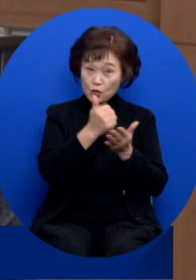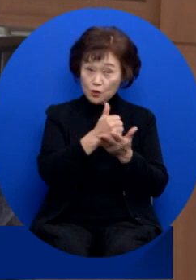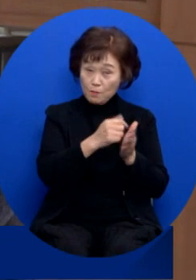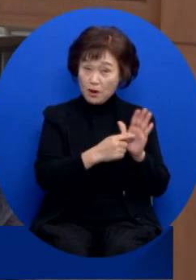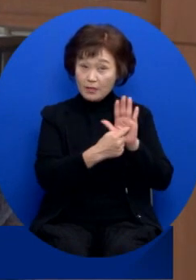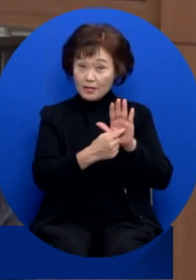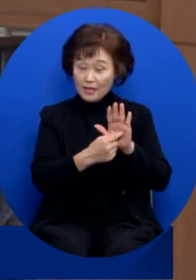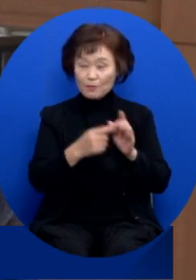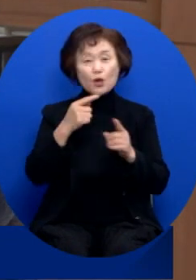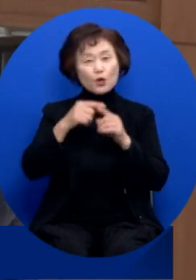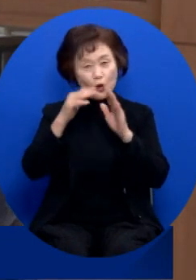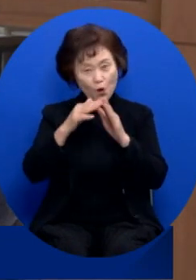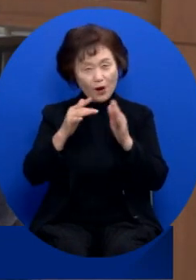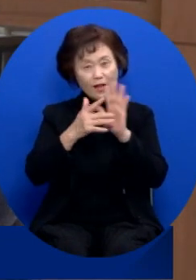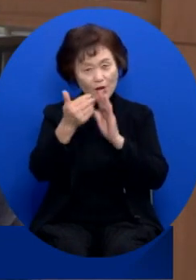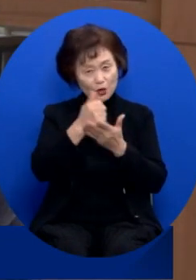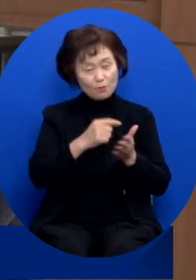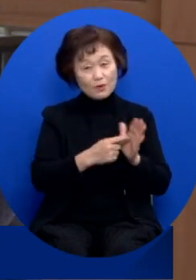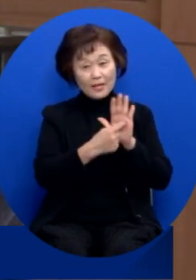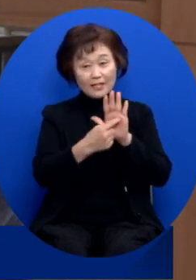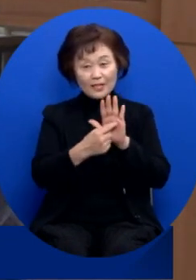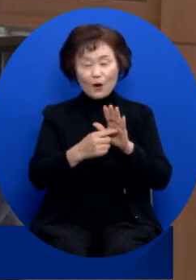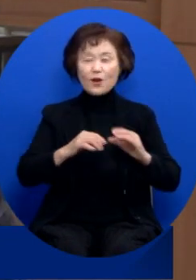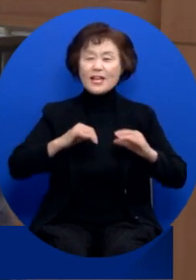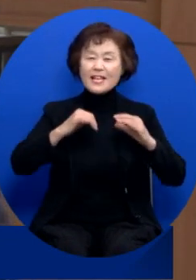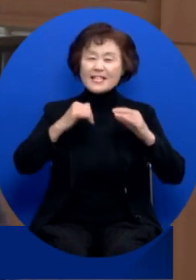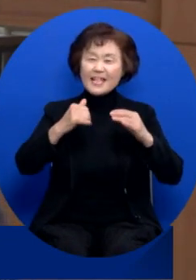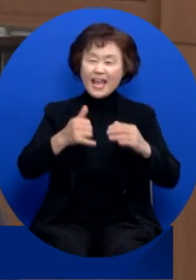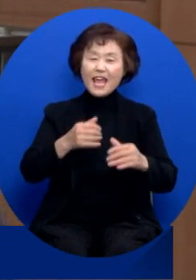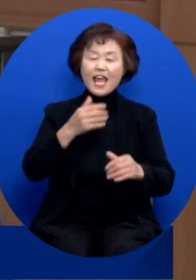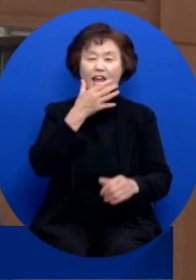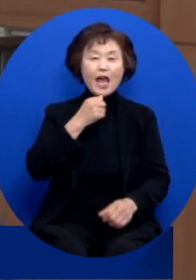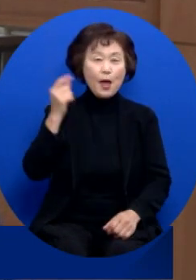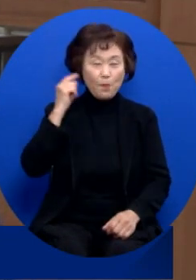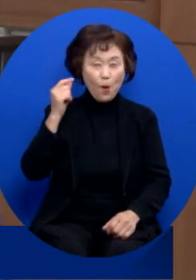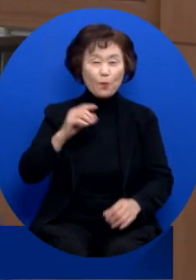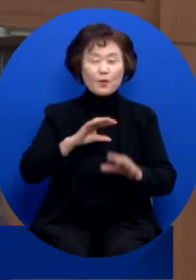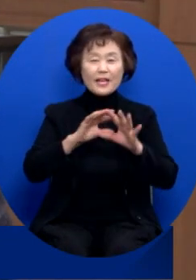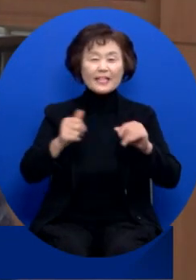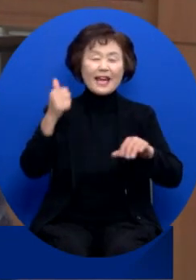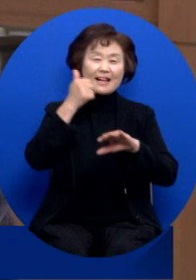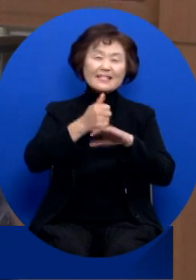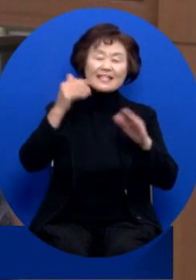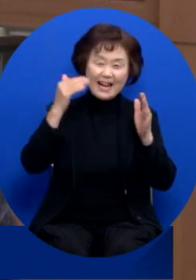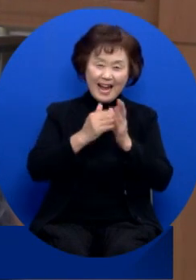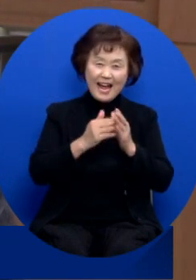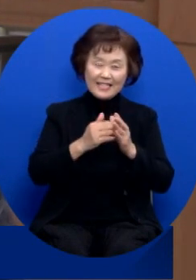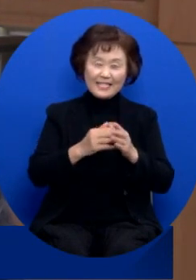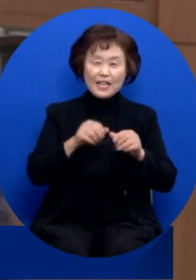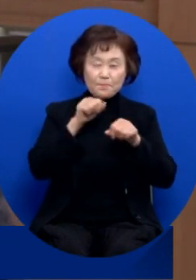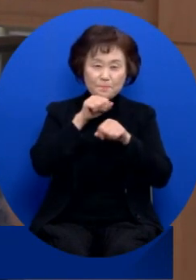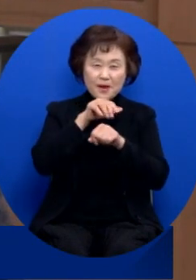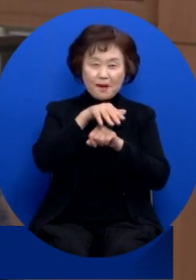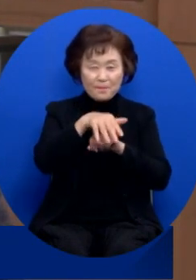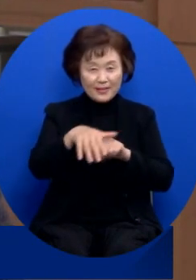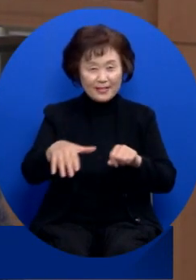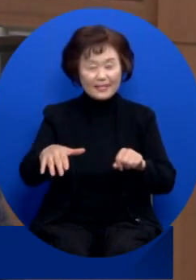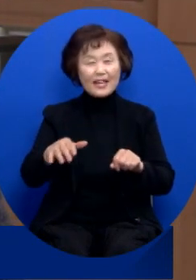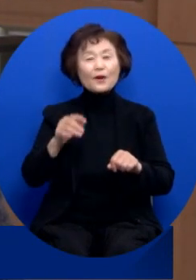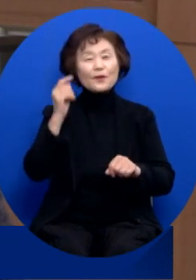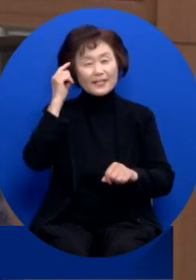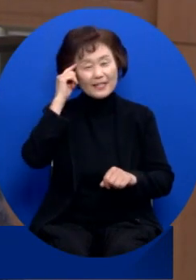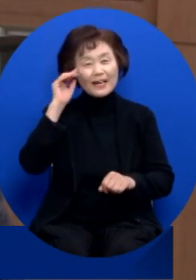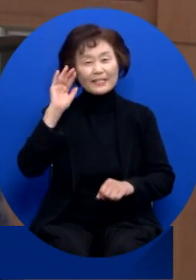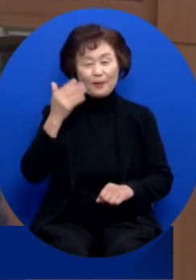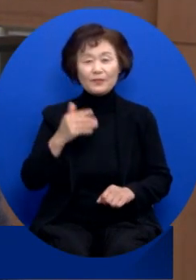거고 교회가 예수님을 나타낼 때 세계 복음화가 땅끝까지 이루어진다고 봅니다. 오늘 새해 정말 은혜로